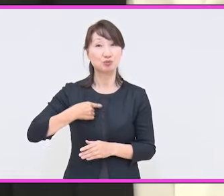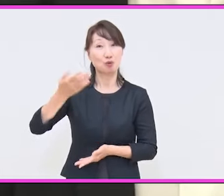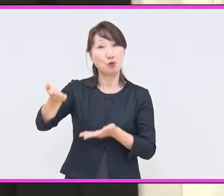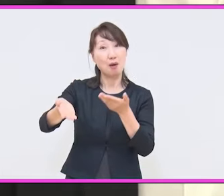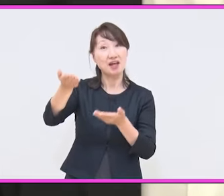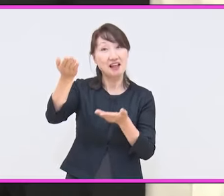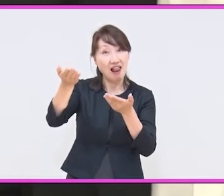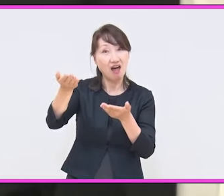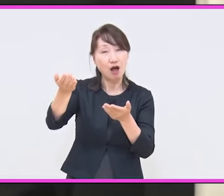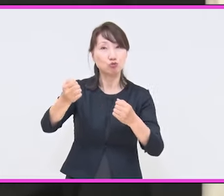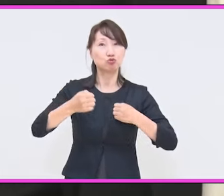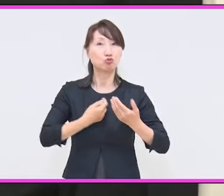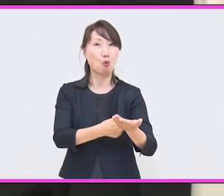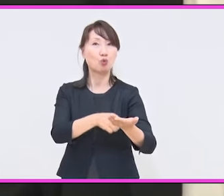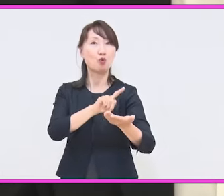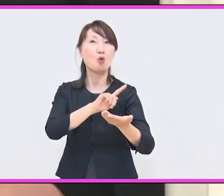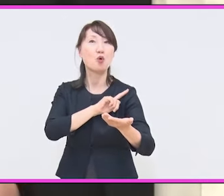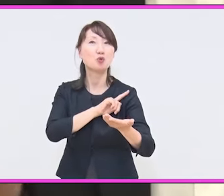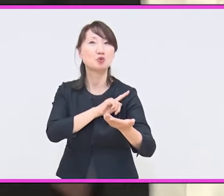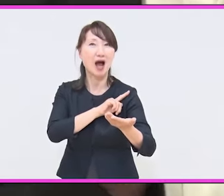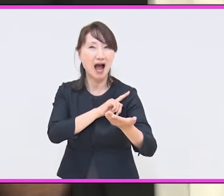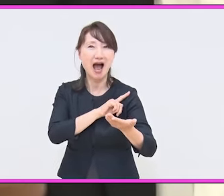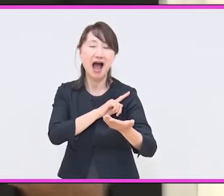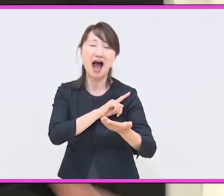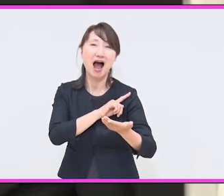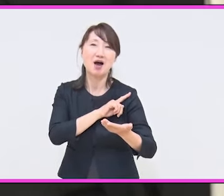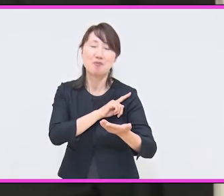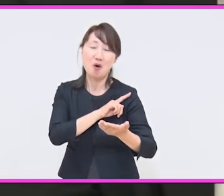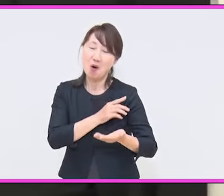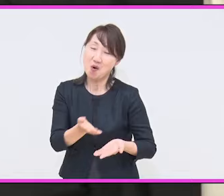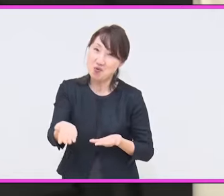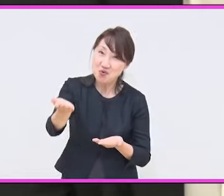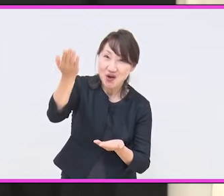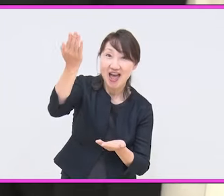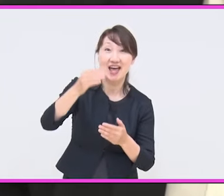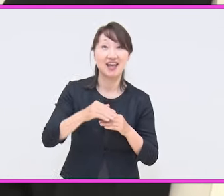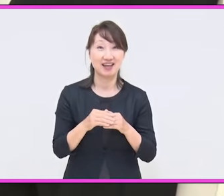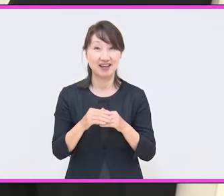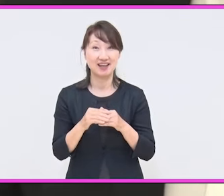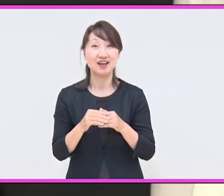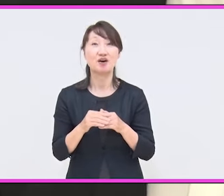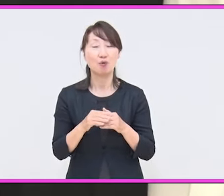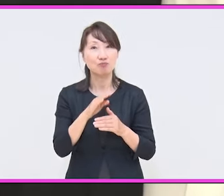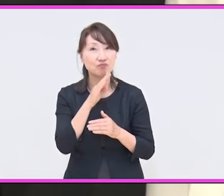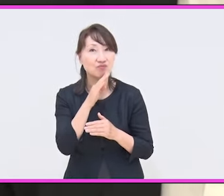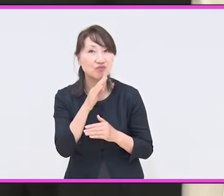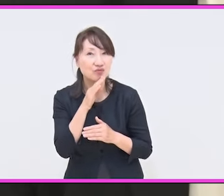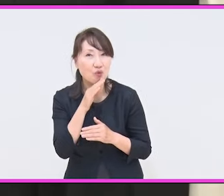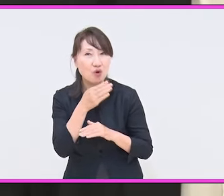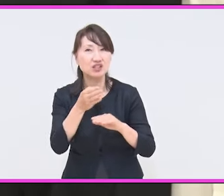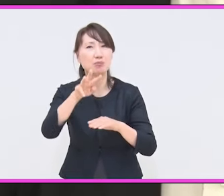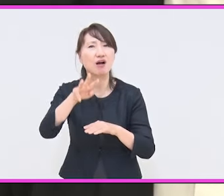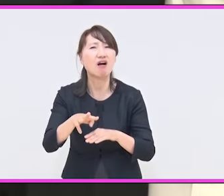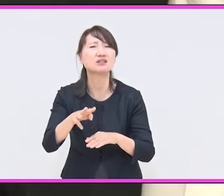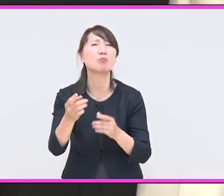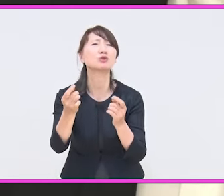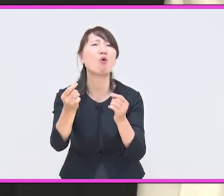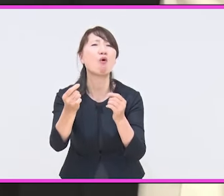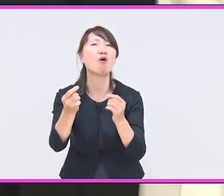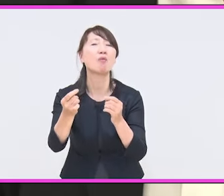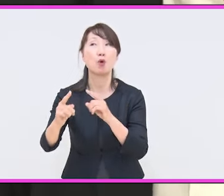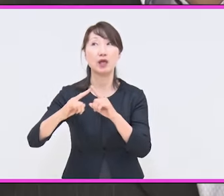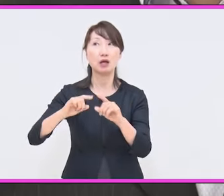りも運動能力みたいなものはもう皆さん高い。でも本当島川選手もそうですけど、喧